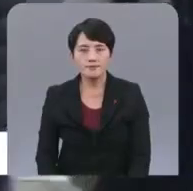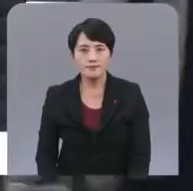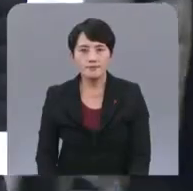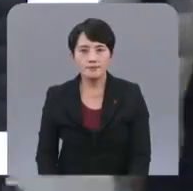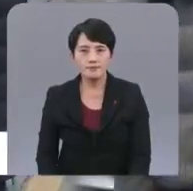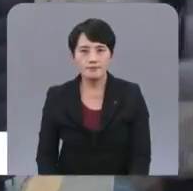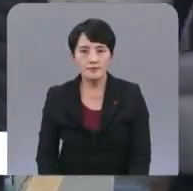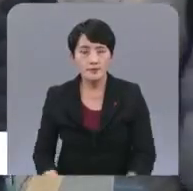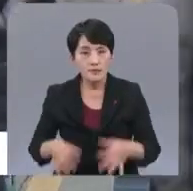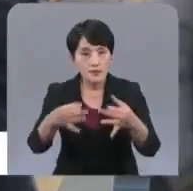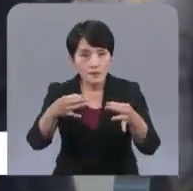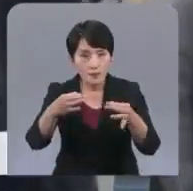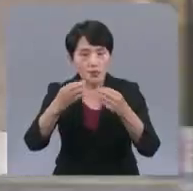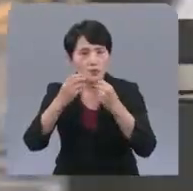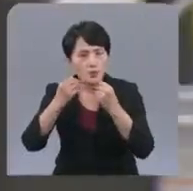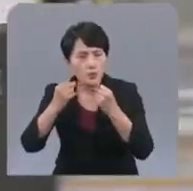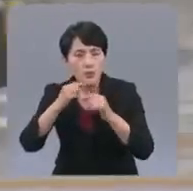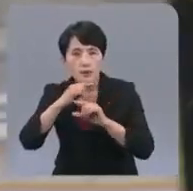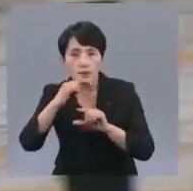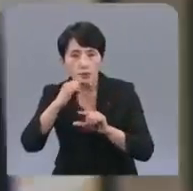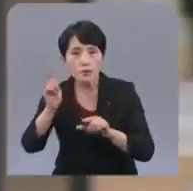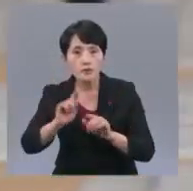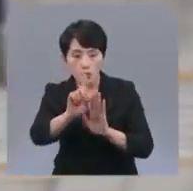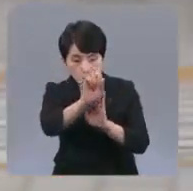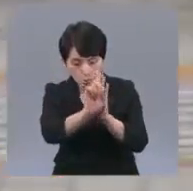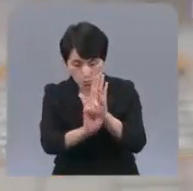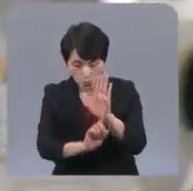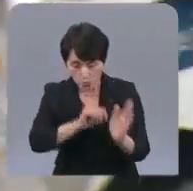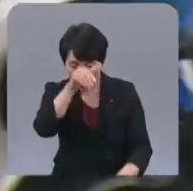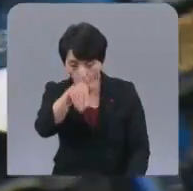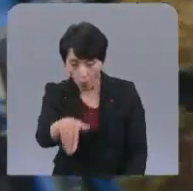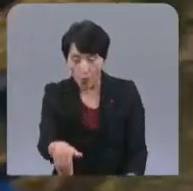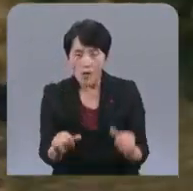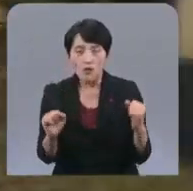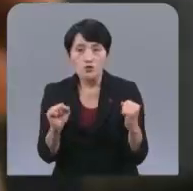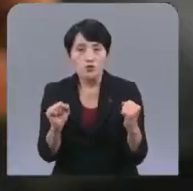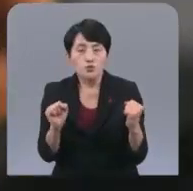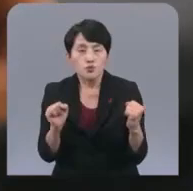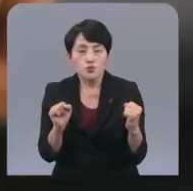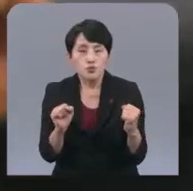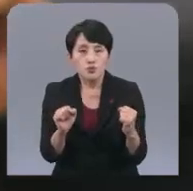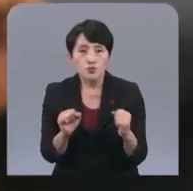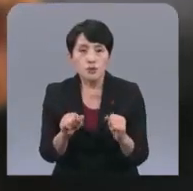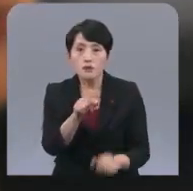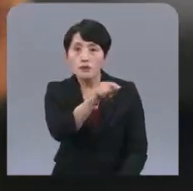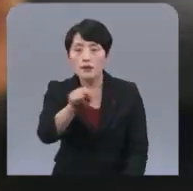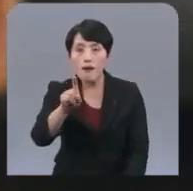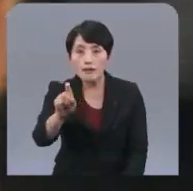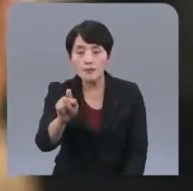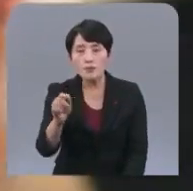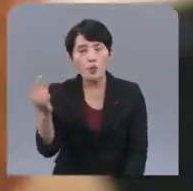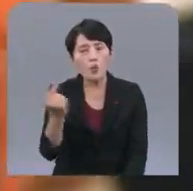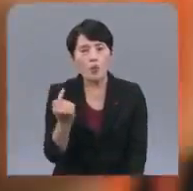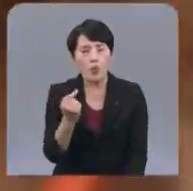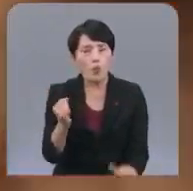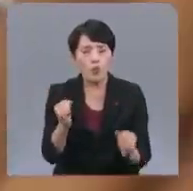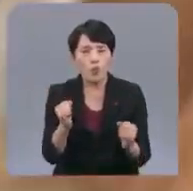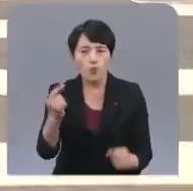预警全部被解除，这是1999年以后江原地区在12月首次发布暴雨注